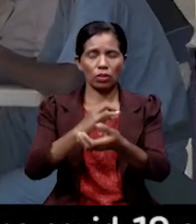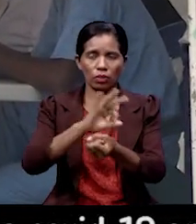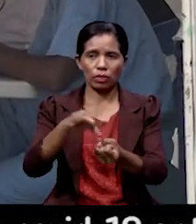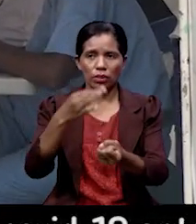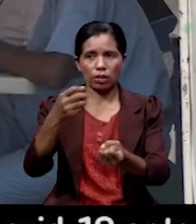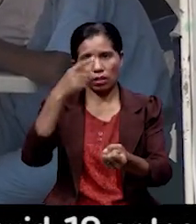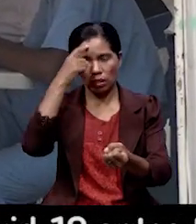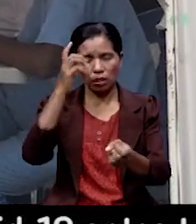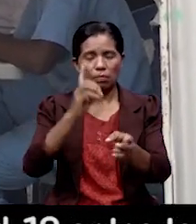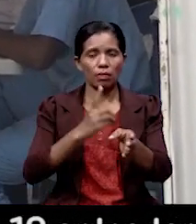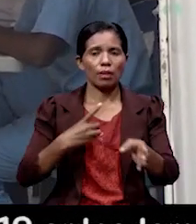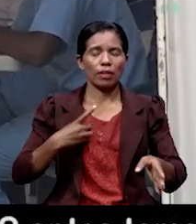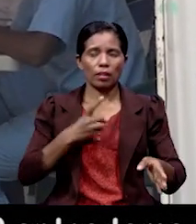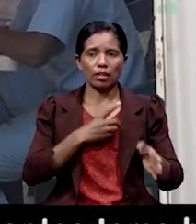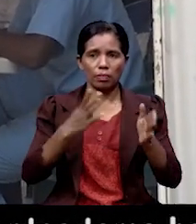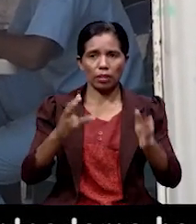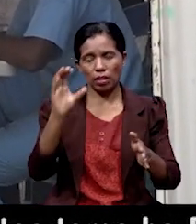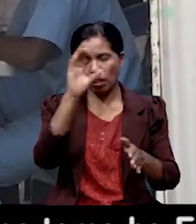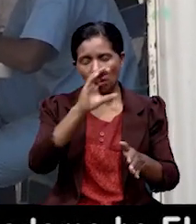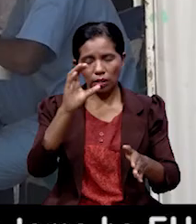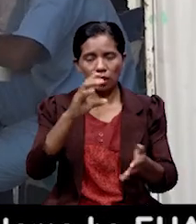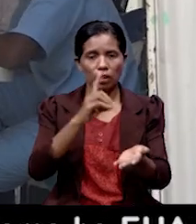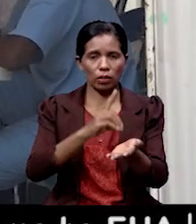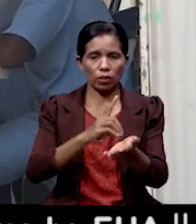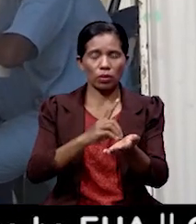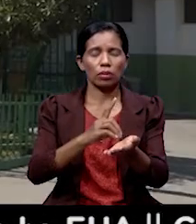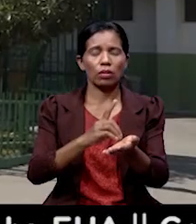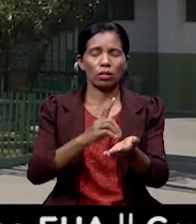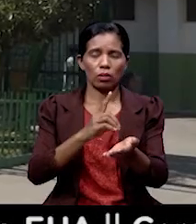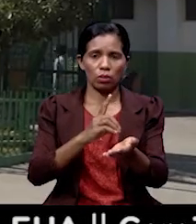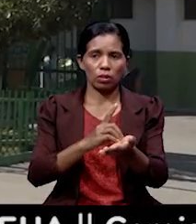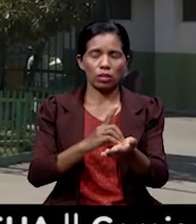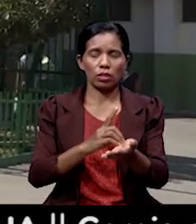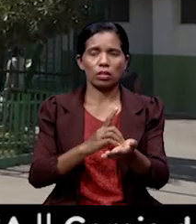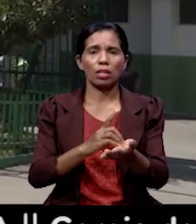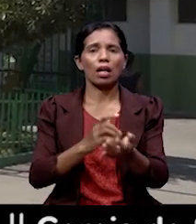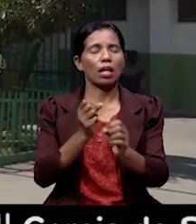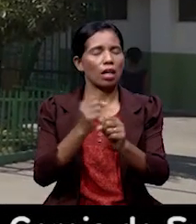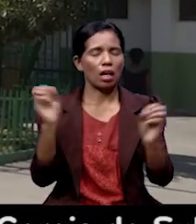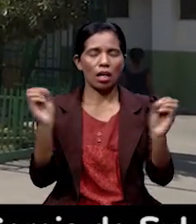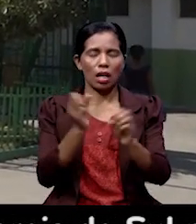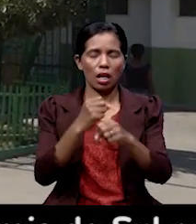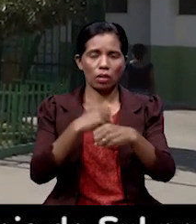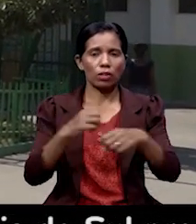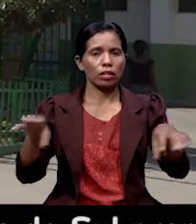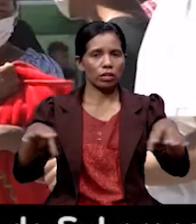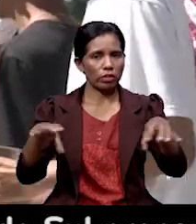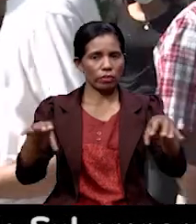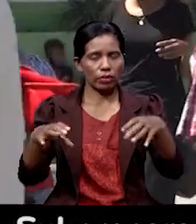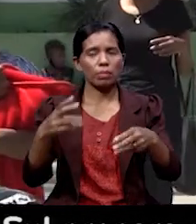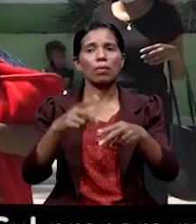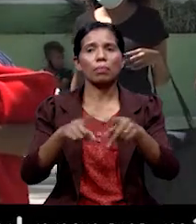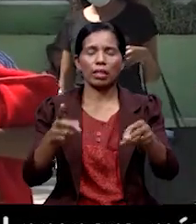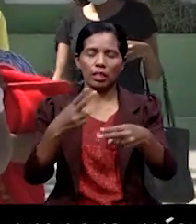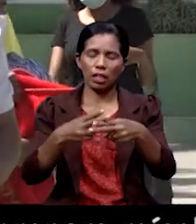Tamba deputada Virginia Anabello observa ihe pessoal saudi husi Hospital Nasional nebe la hal ona servisu mebe naran tama ihe ekipa